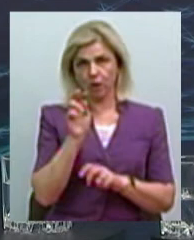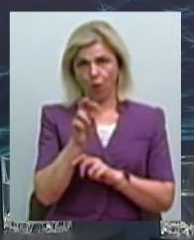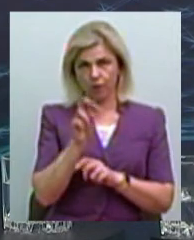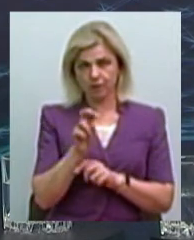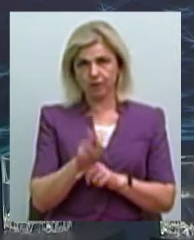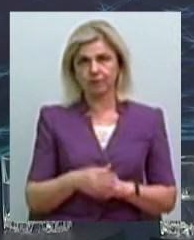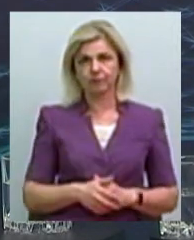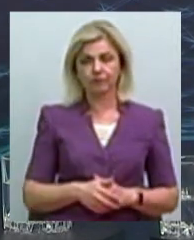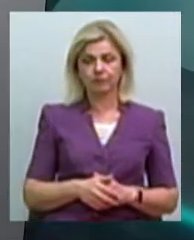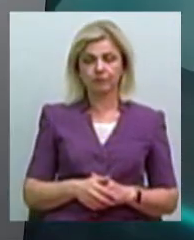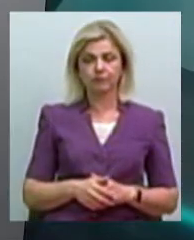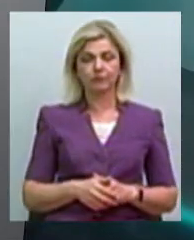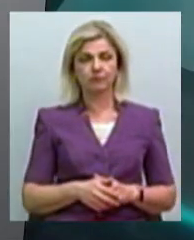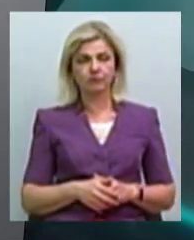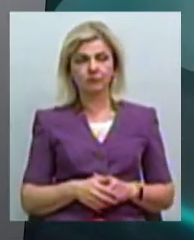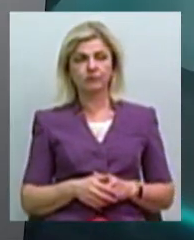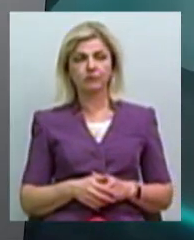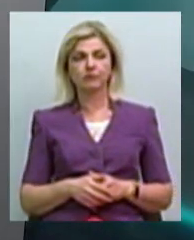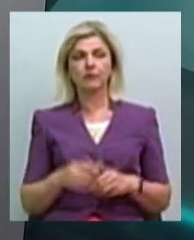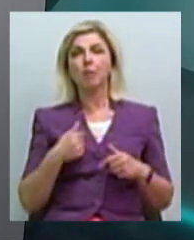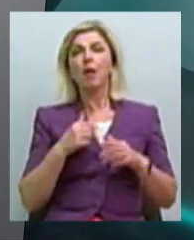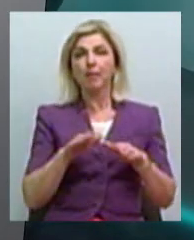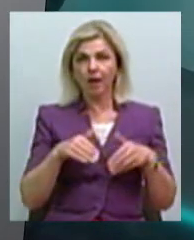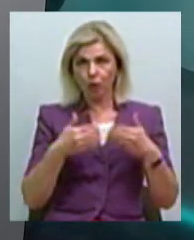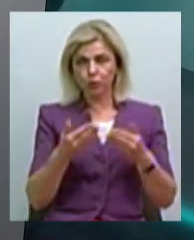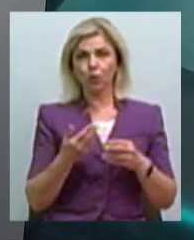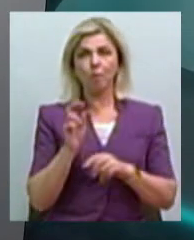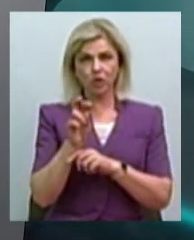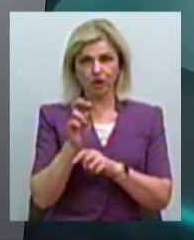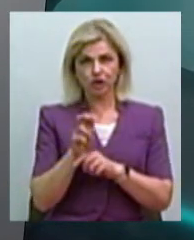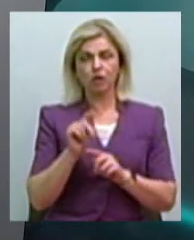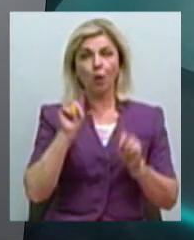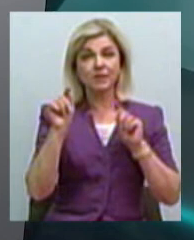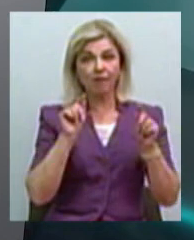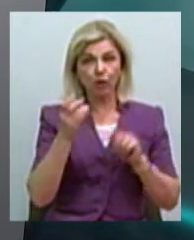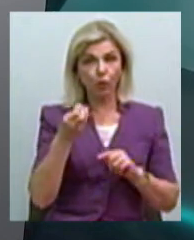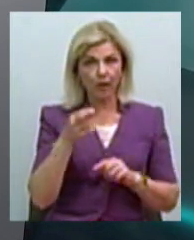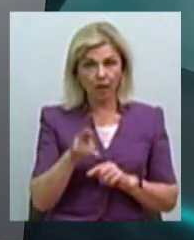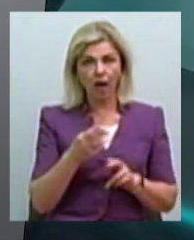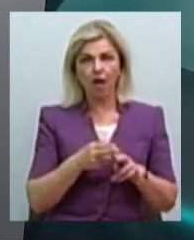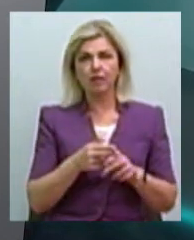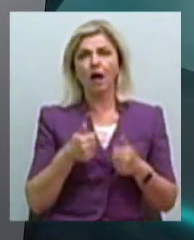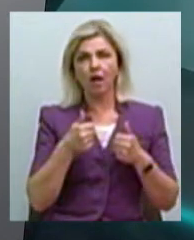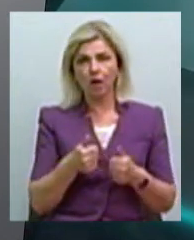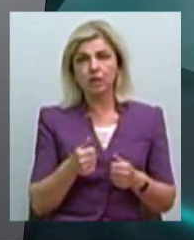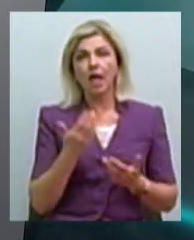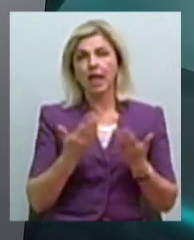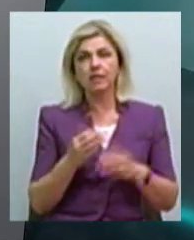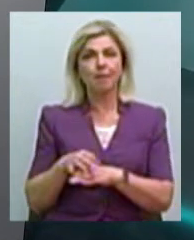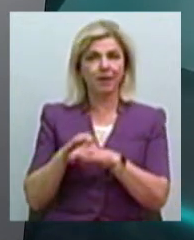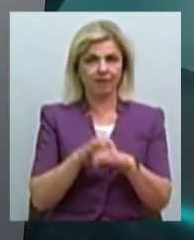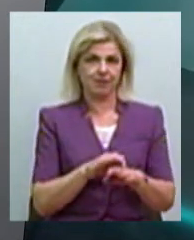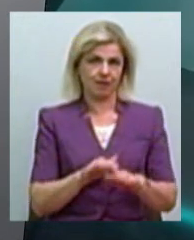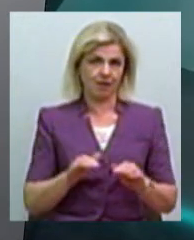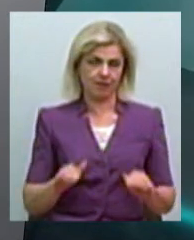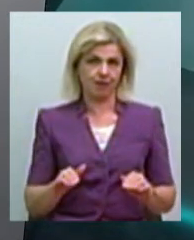продвижением этих объектов. Очень посещать обсерваторию, да. Рекомендуем. Это классно, интересно и познавательно, особенно если прийти туда еще с детьми. Туристический